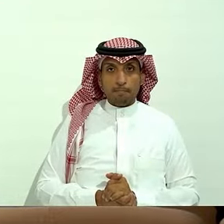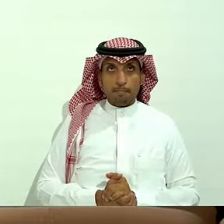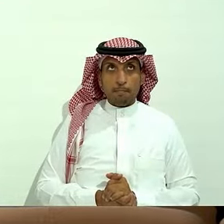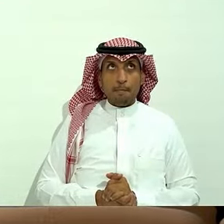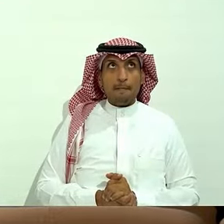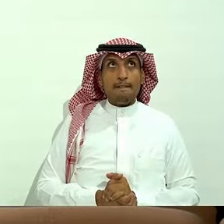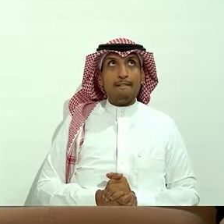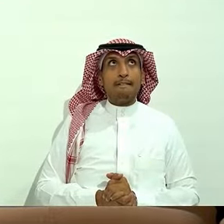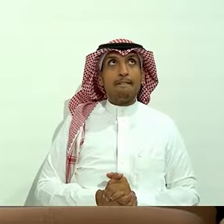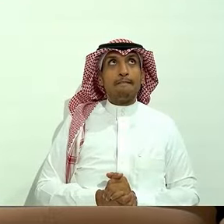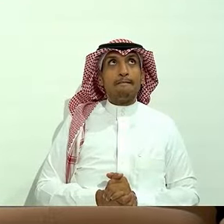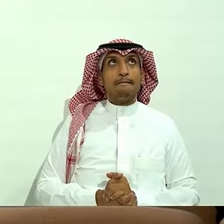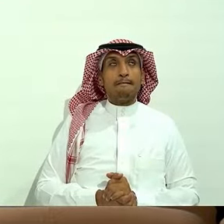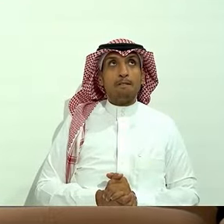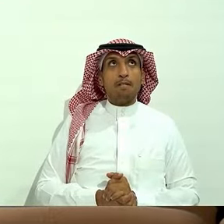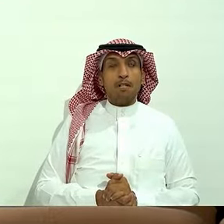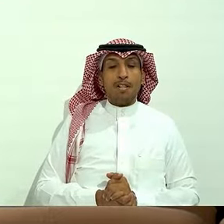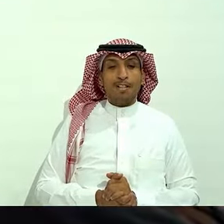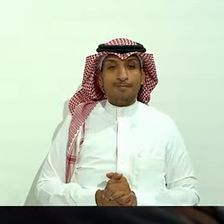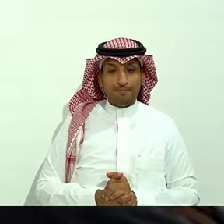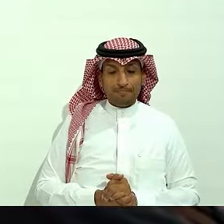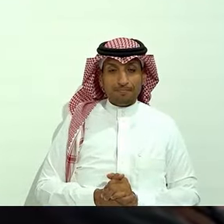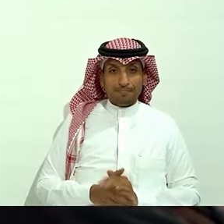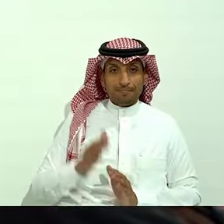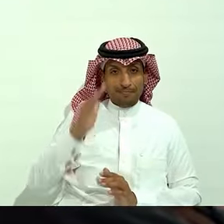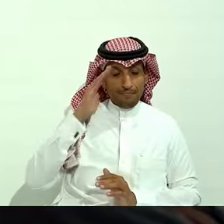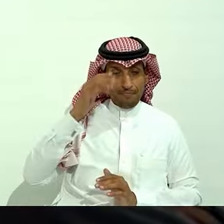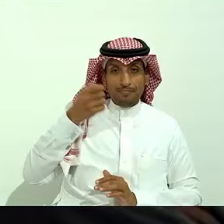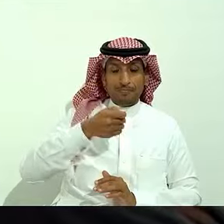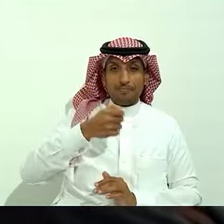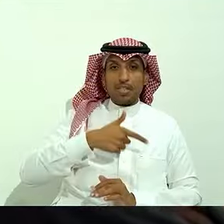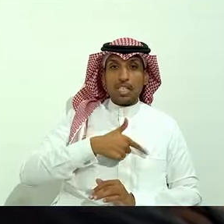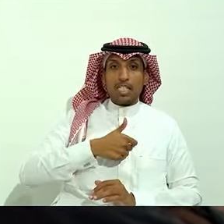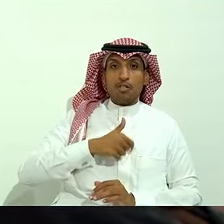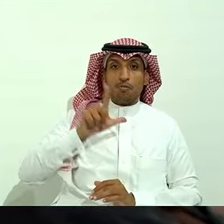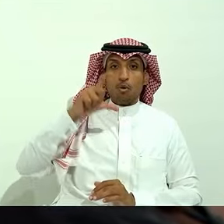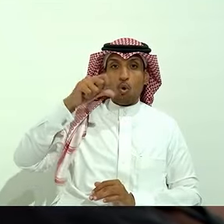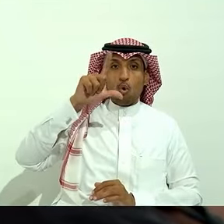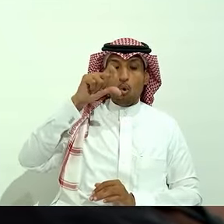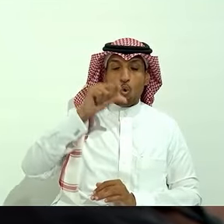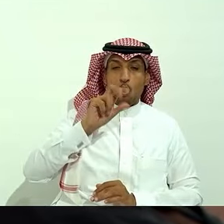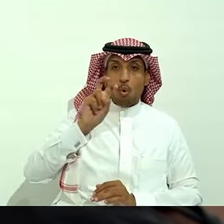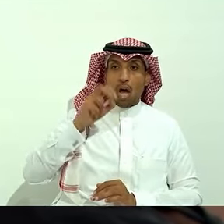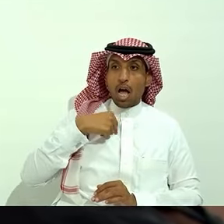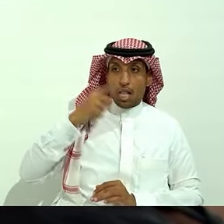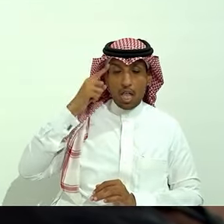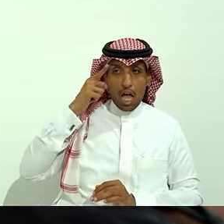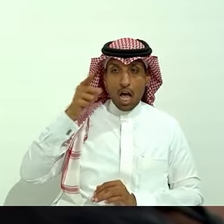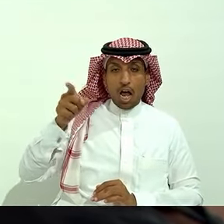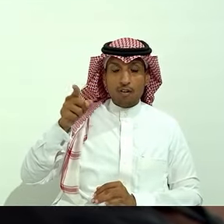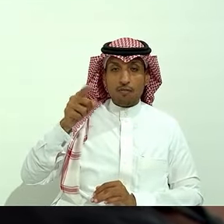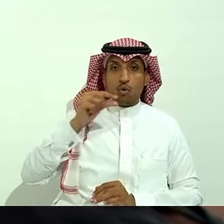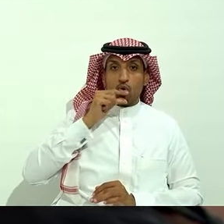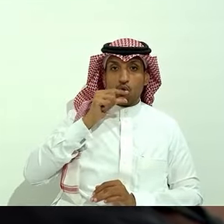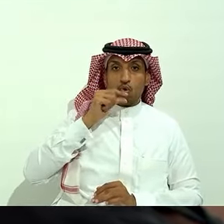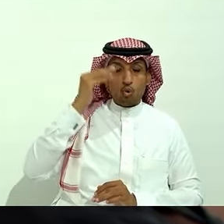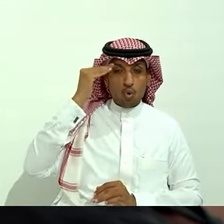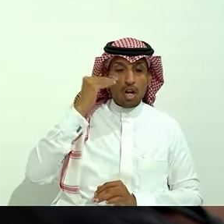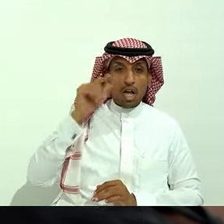طيب يعطيكم العافية. اسمي لولو الشكحة. تعرفت على الدكتورة ليلى البسام في لقائنا الأخير في